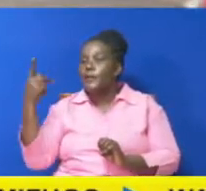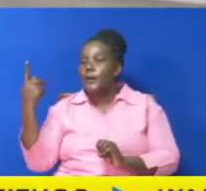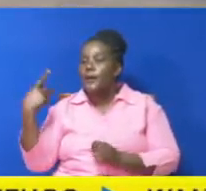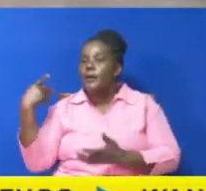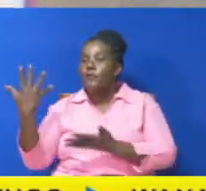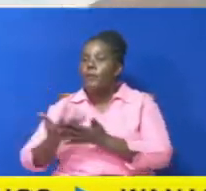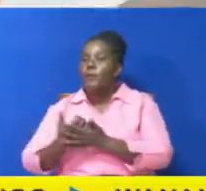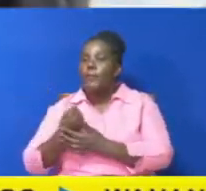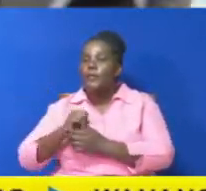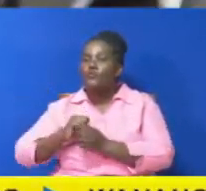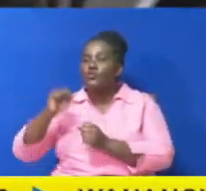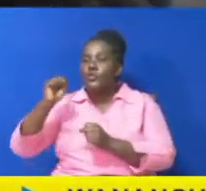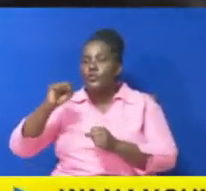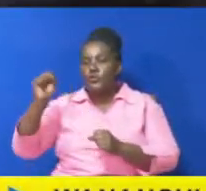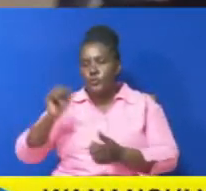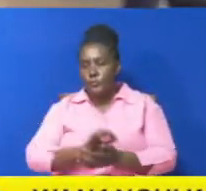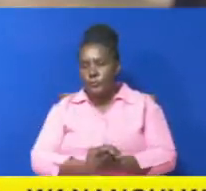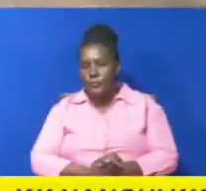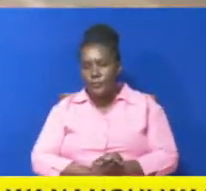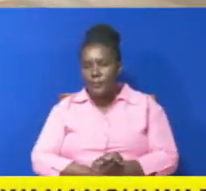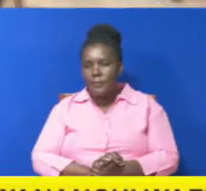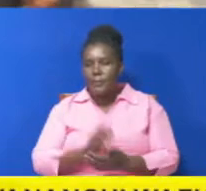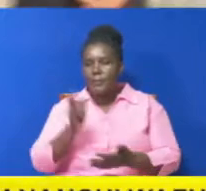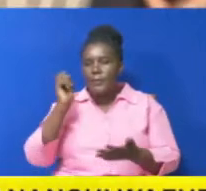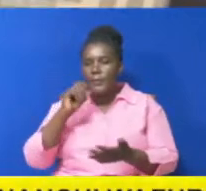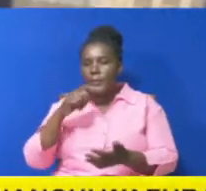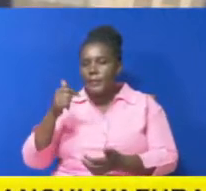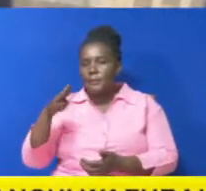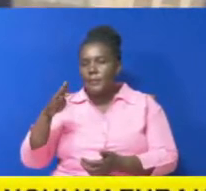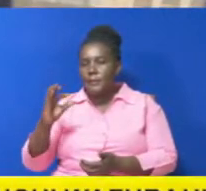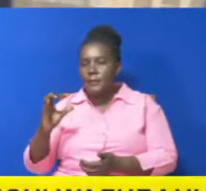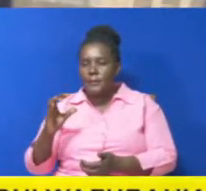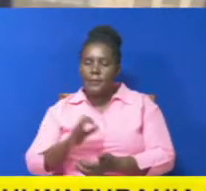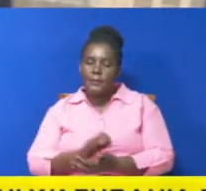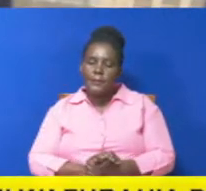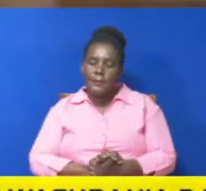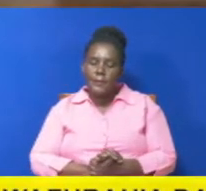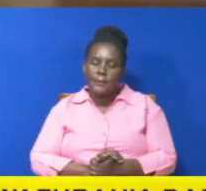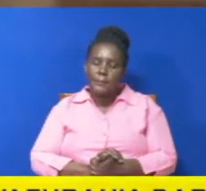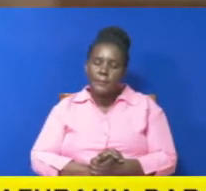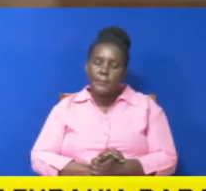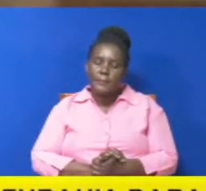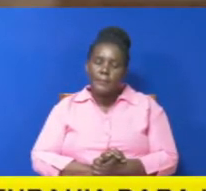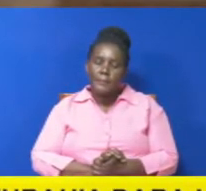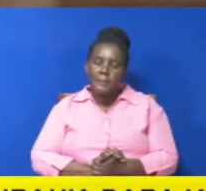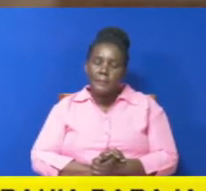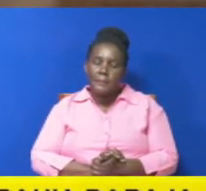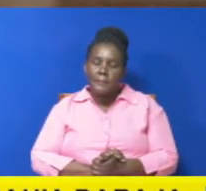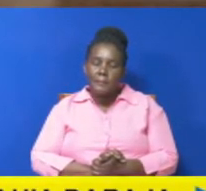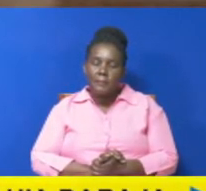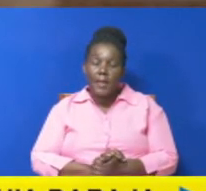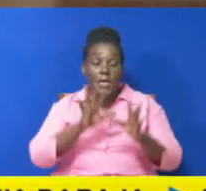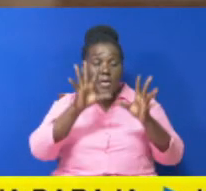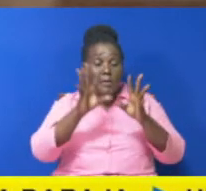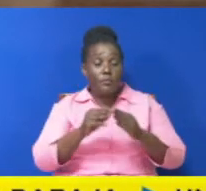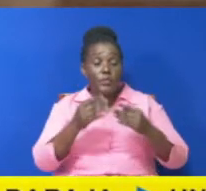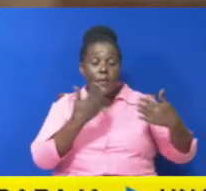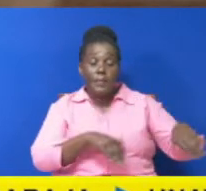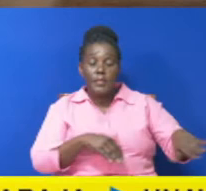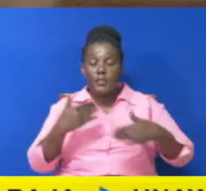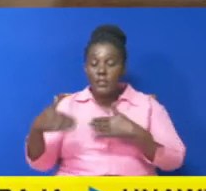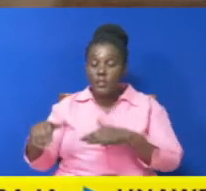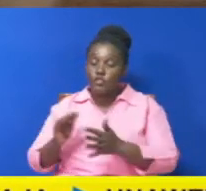limetakata zaidi. Edgar Kilabo, TBC. Taarifa hiyo ya michezo ya Edgar Kilabo